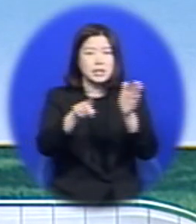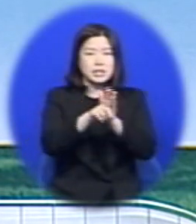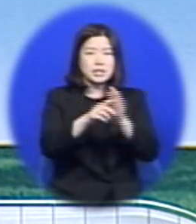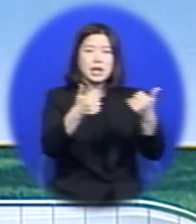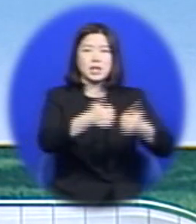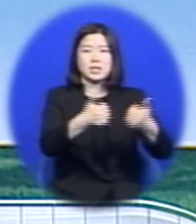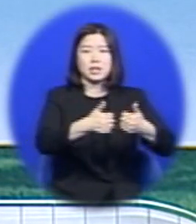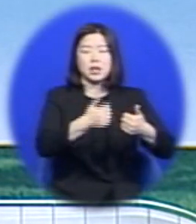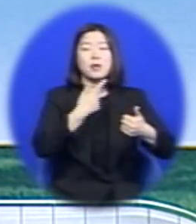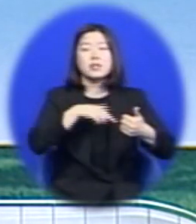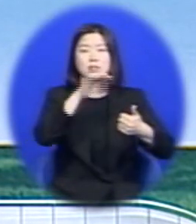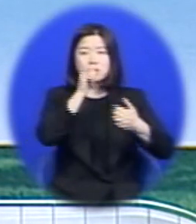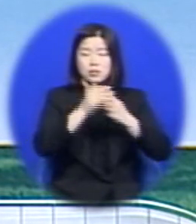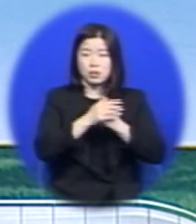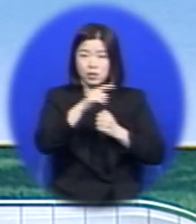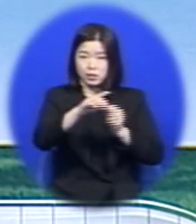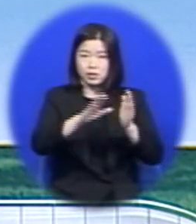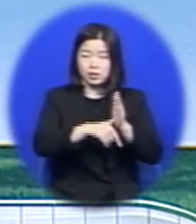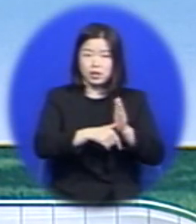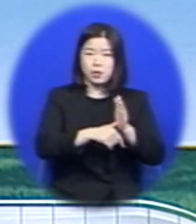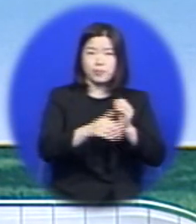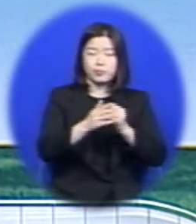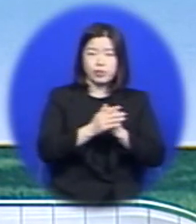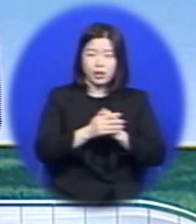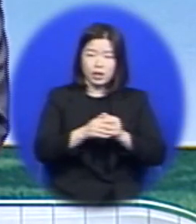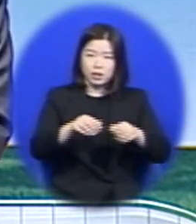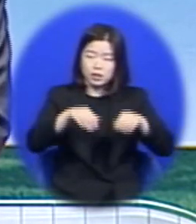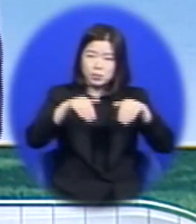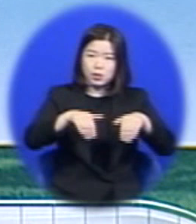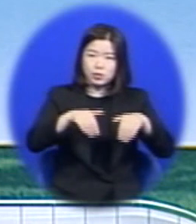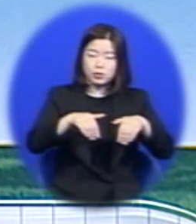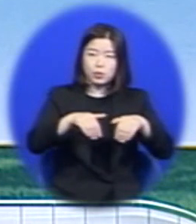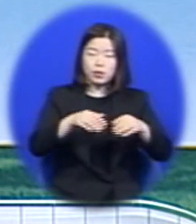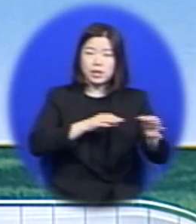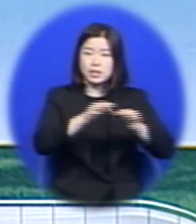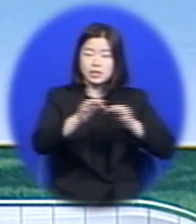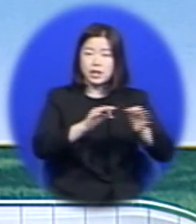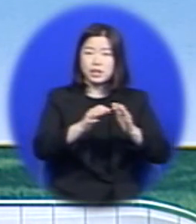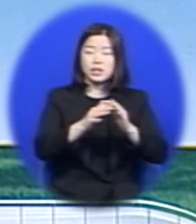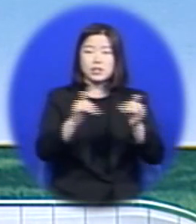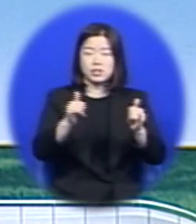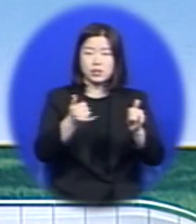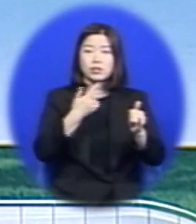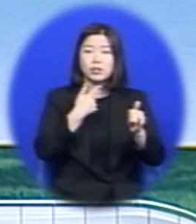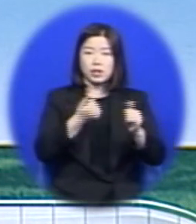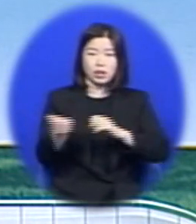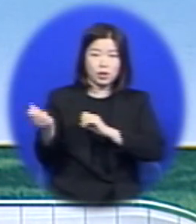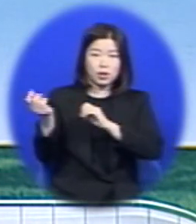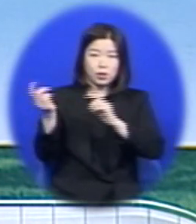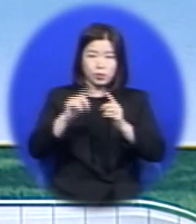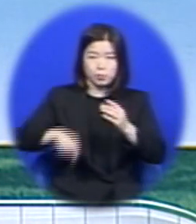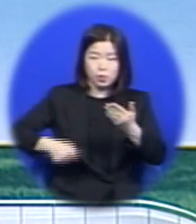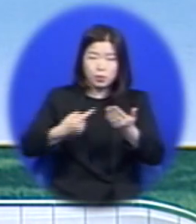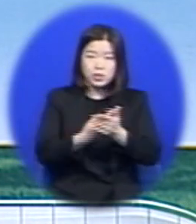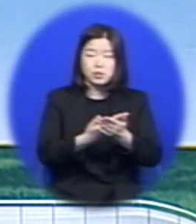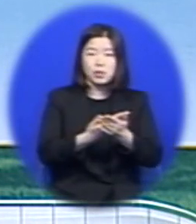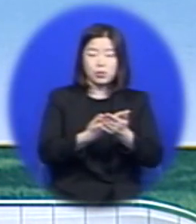했습니다. 그때 노예 상인이었다가 회심하고 목사였던 뉴튼이